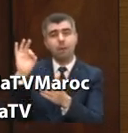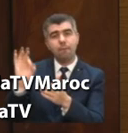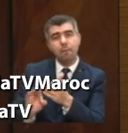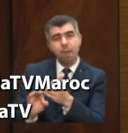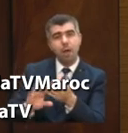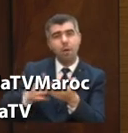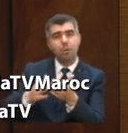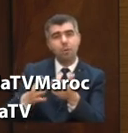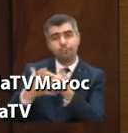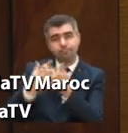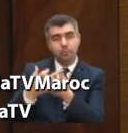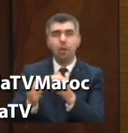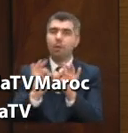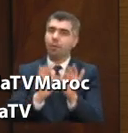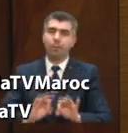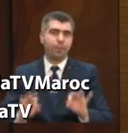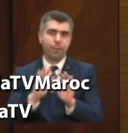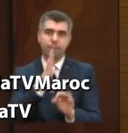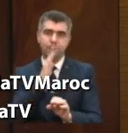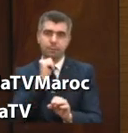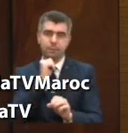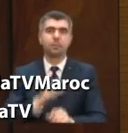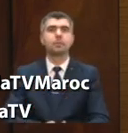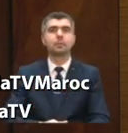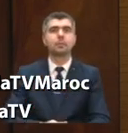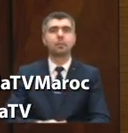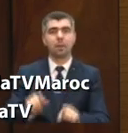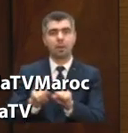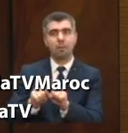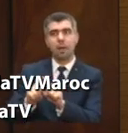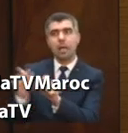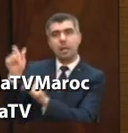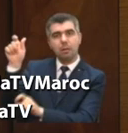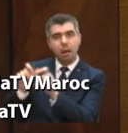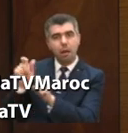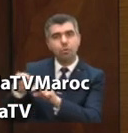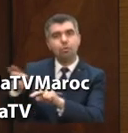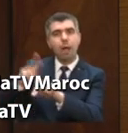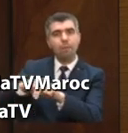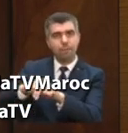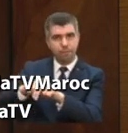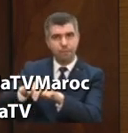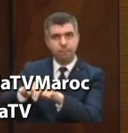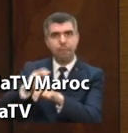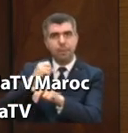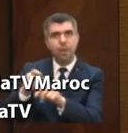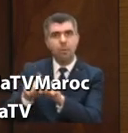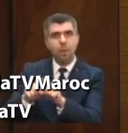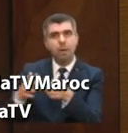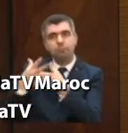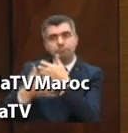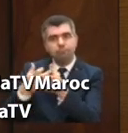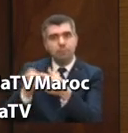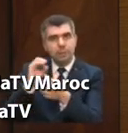المأجورين المنخرطين في الصندوق الوطني للضمان الاجتماعي من طرف مشغليهم في حدود 50% من الراتب الشهري الصافي